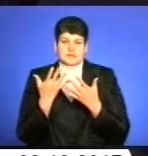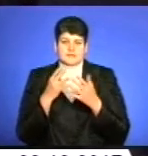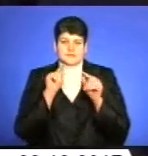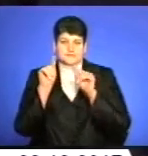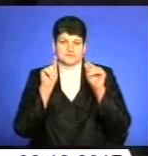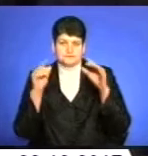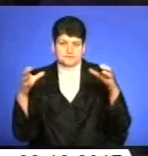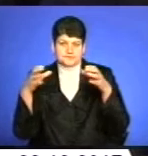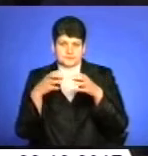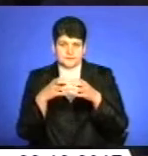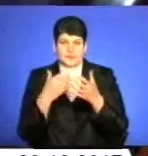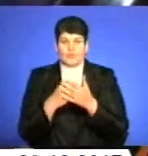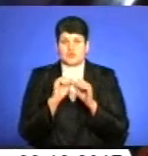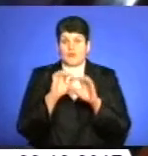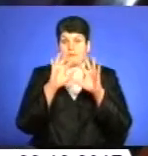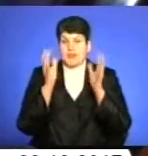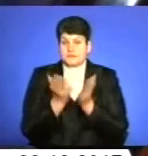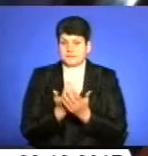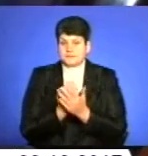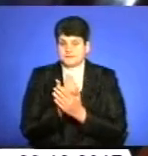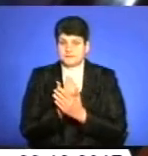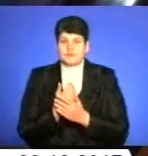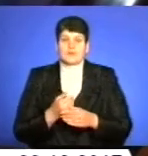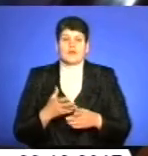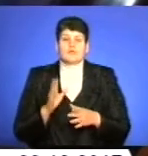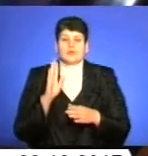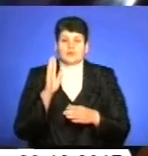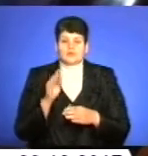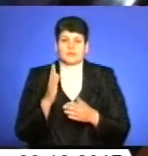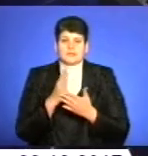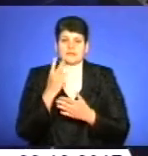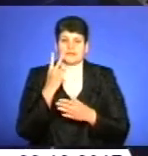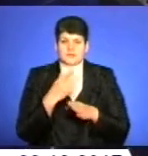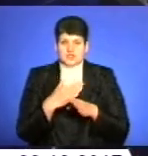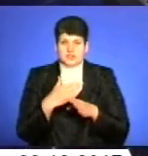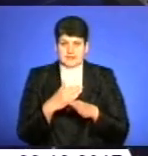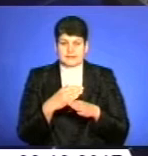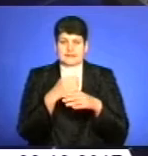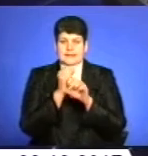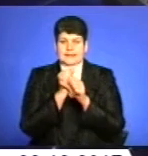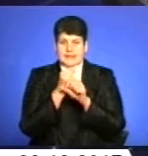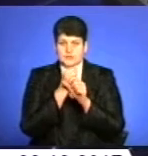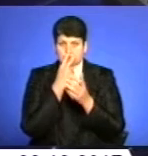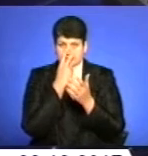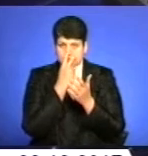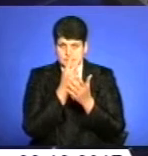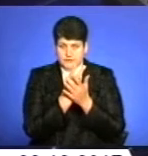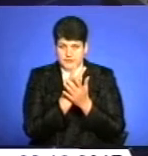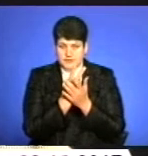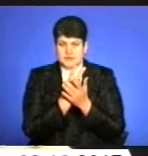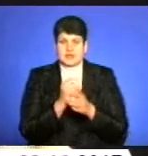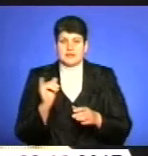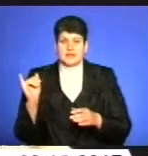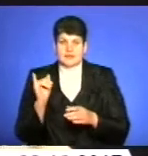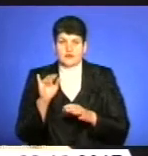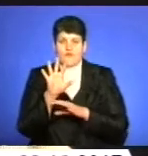зірки, можливо, якісь планети. Технічна обсерваторія складатиметься з двох частин – телескопа для візуального спостереження за небесними тілами